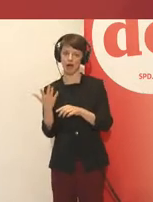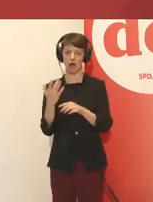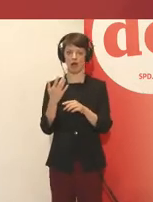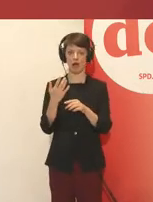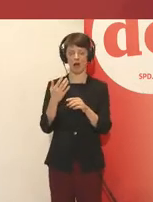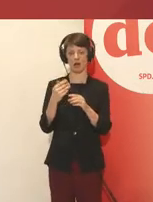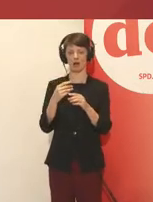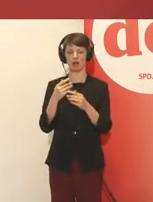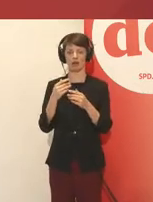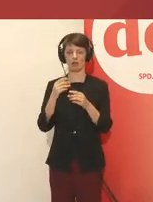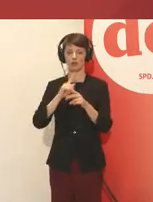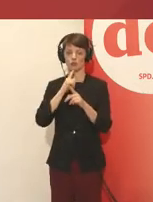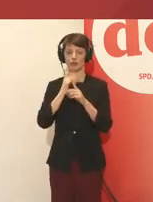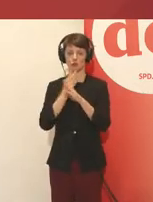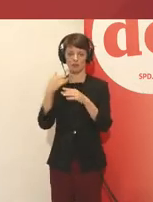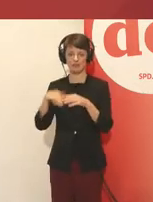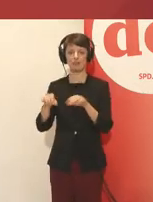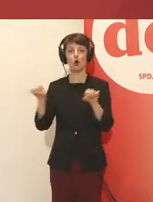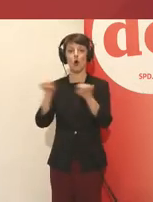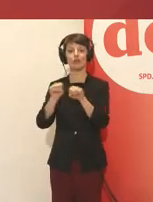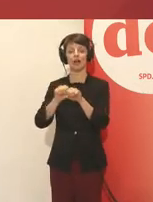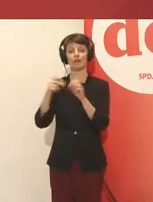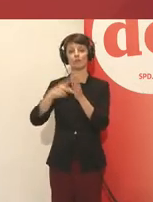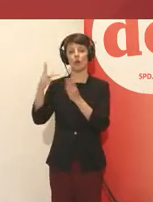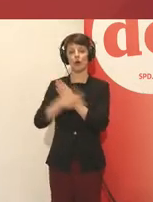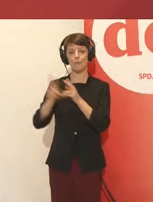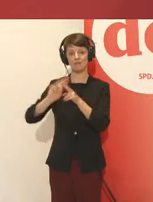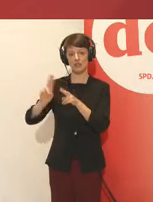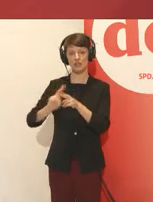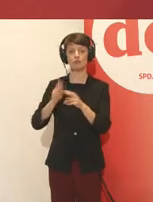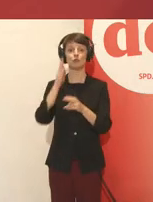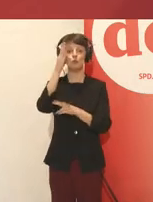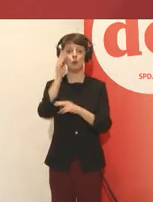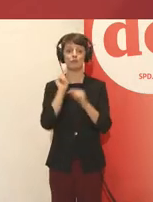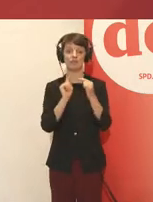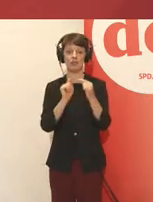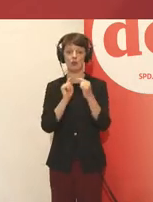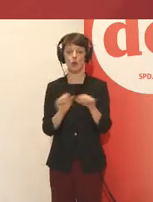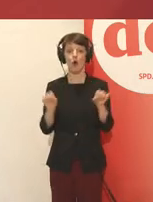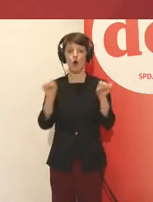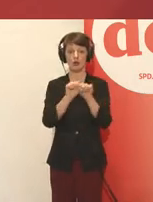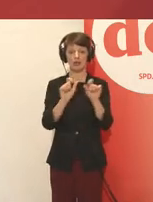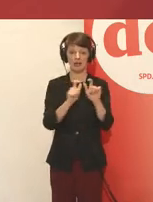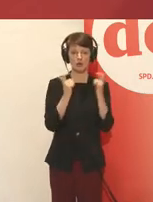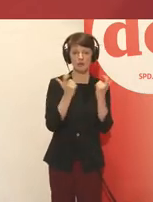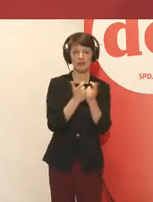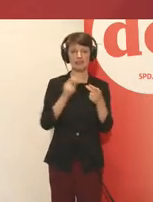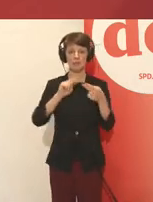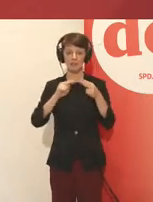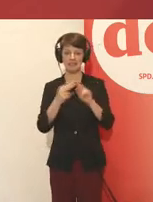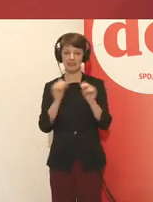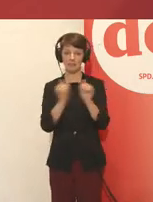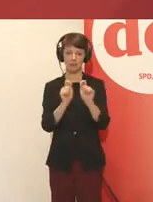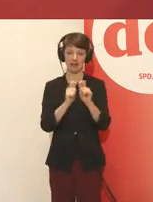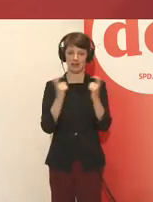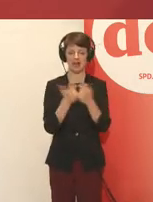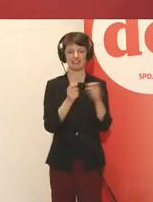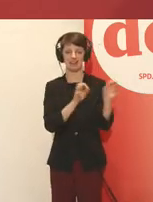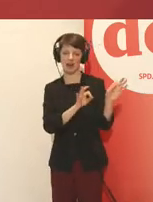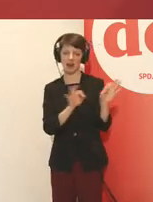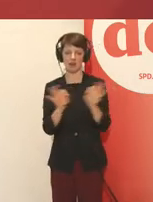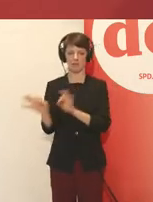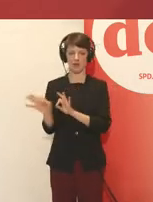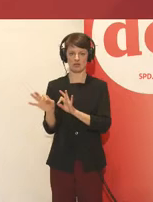online programm werkstatt wir hatten zukunfts dialoge online-konferenzen der mitglieder beirat tagt regelmäßig